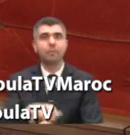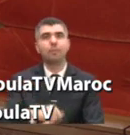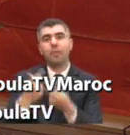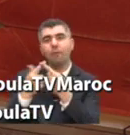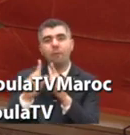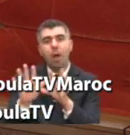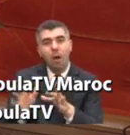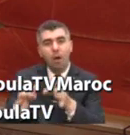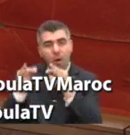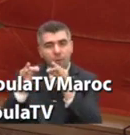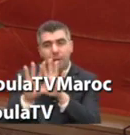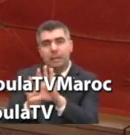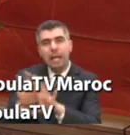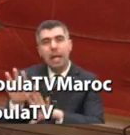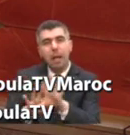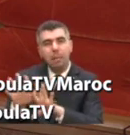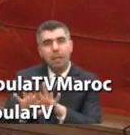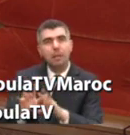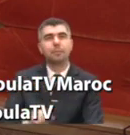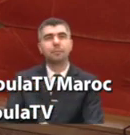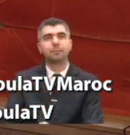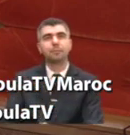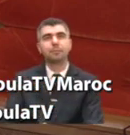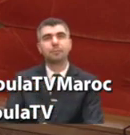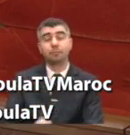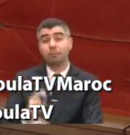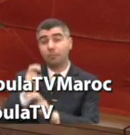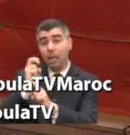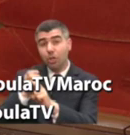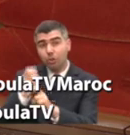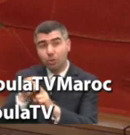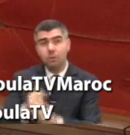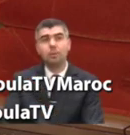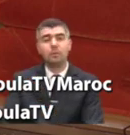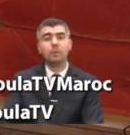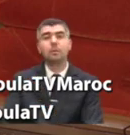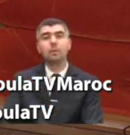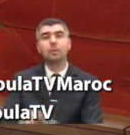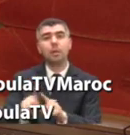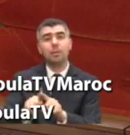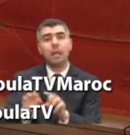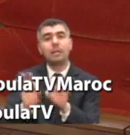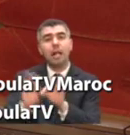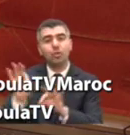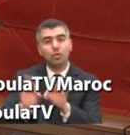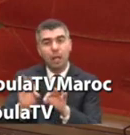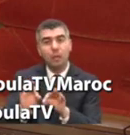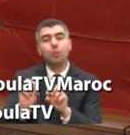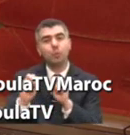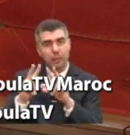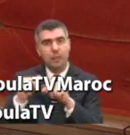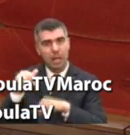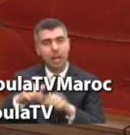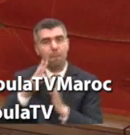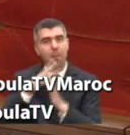ديال النتائج من خلال التدابير اللي تم سنها. فيما يتعلق بالمخدرات، هناك فعلا استراتيجيه وطنيه لمحاربه اشكاليه